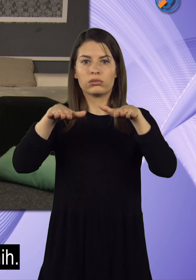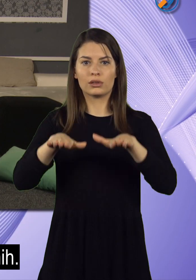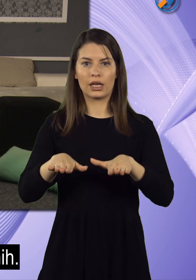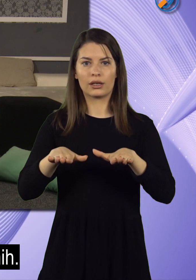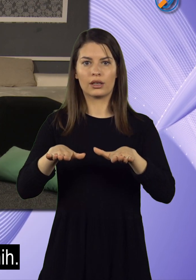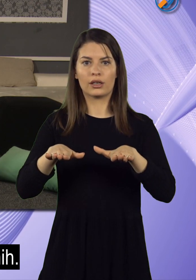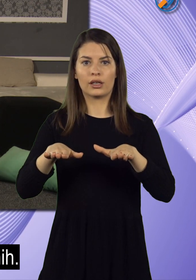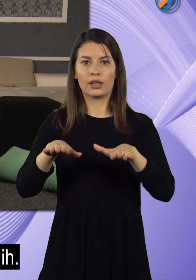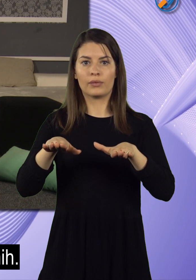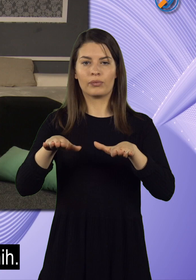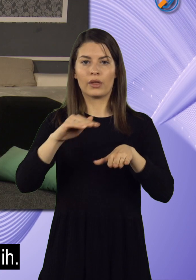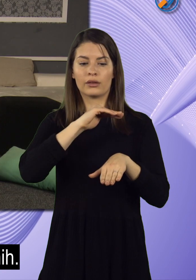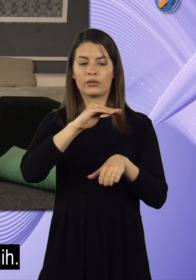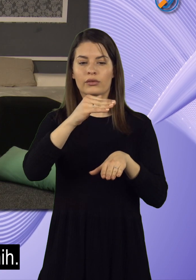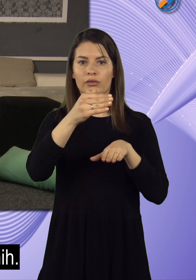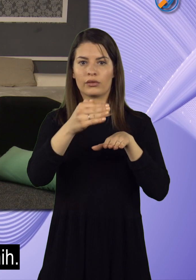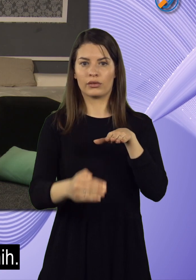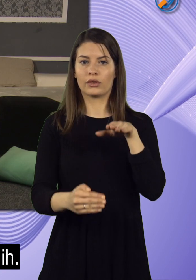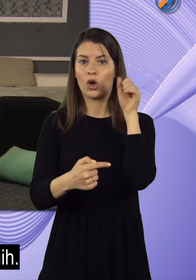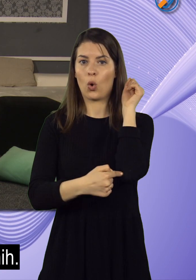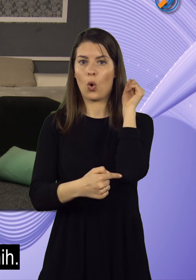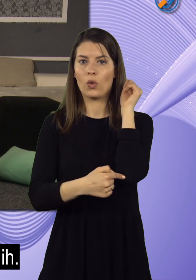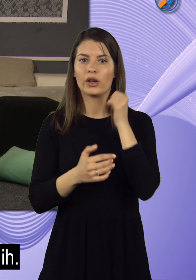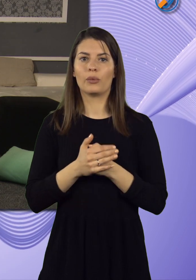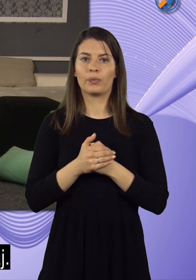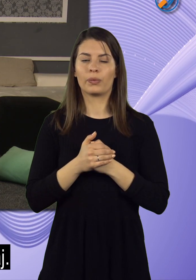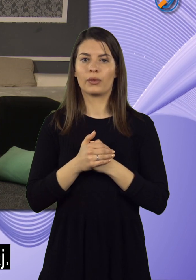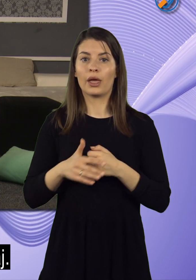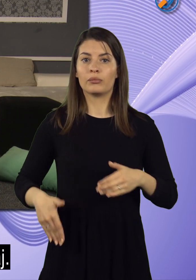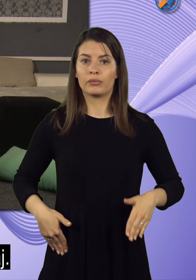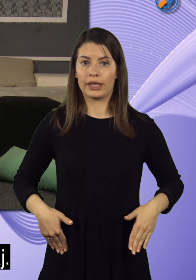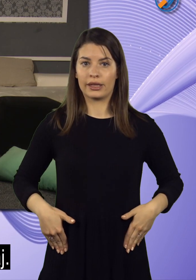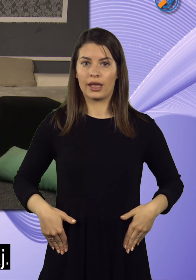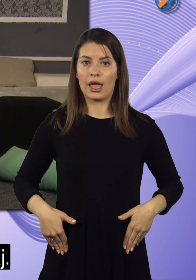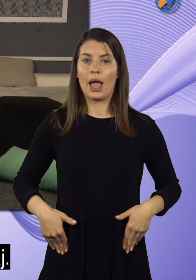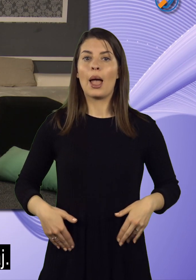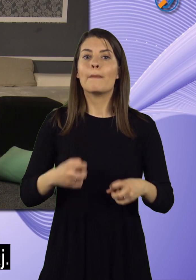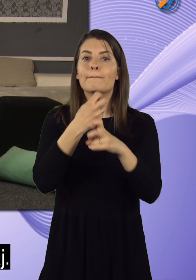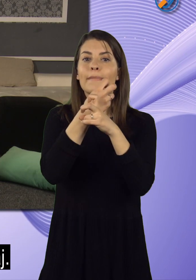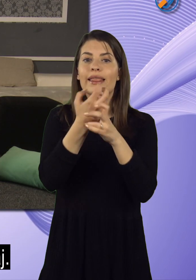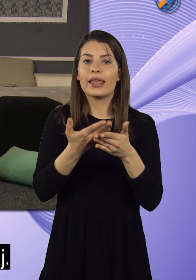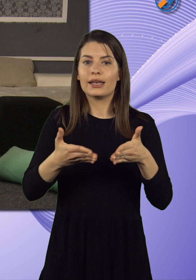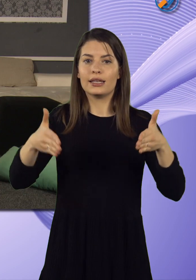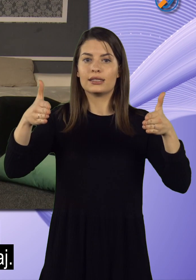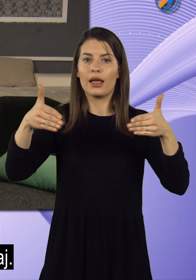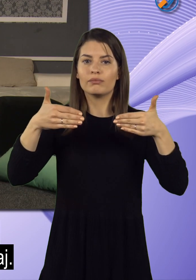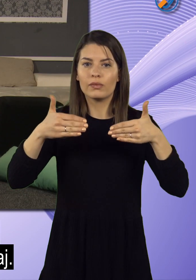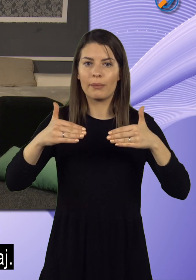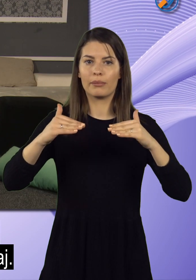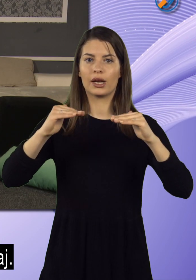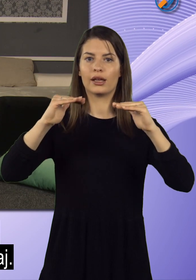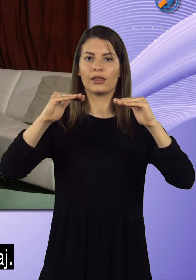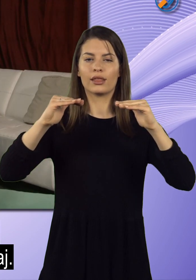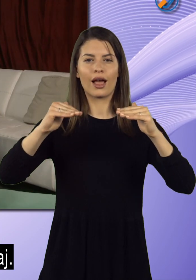tleh, približno pravi kot je v naših kolenih. Medenica, mal naprej, mal nazaj. Tudi tukaj